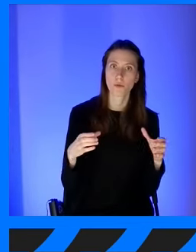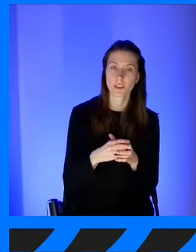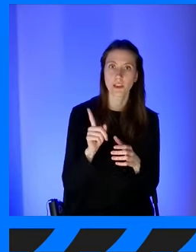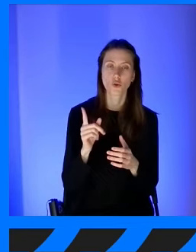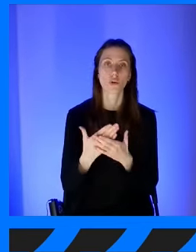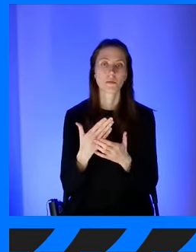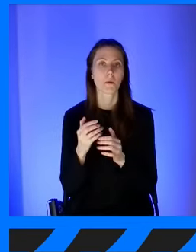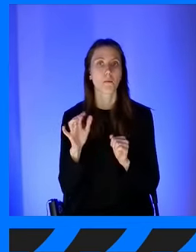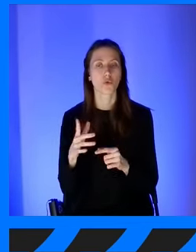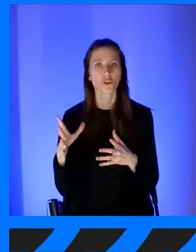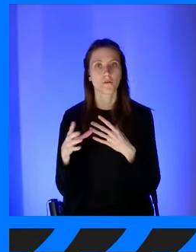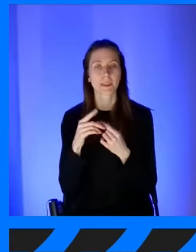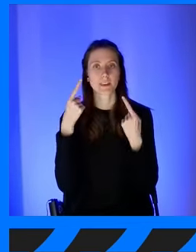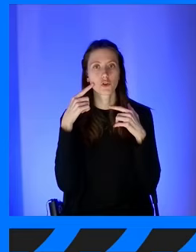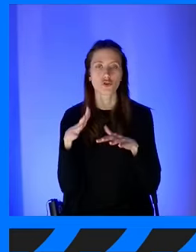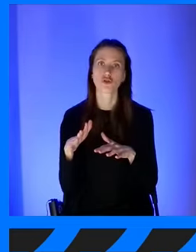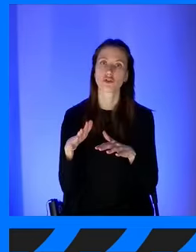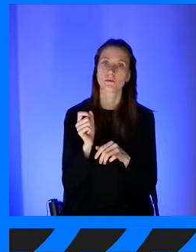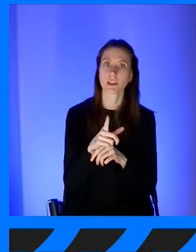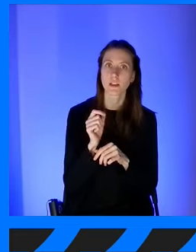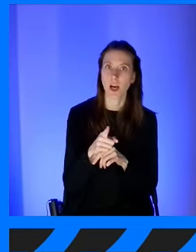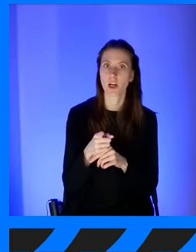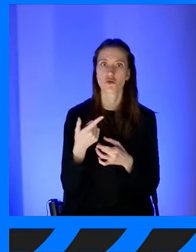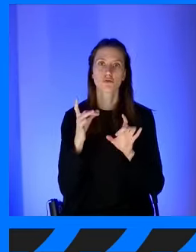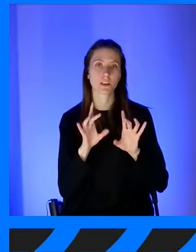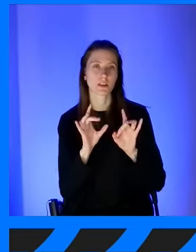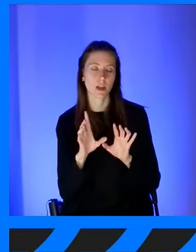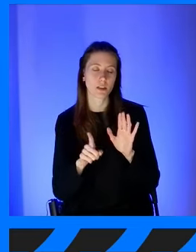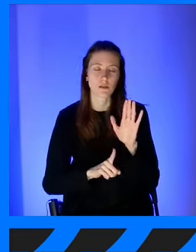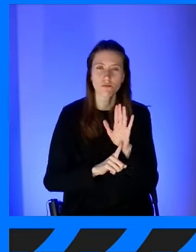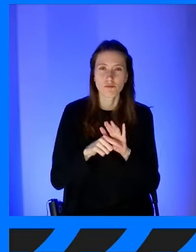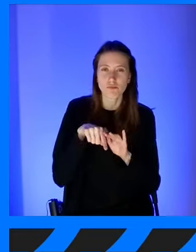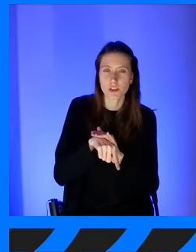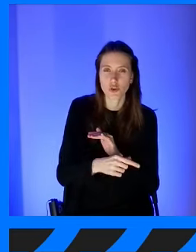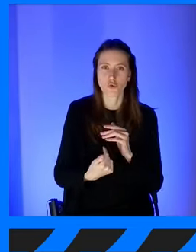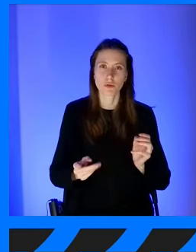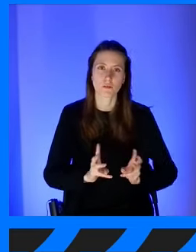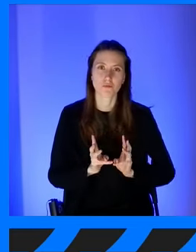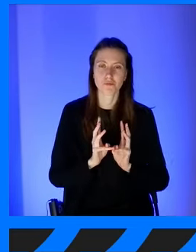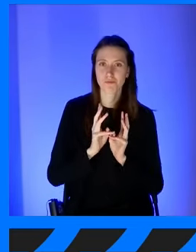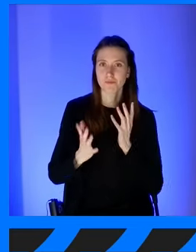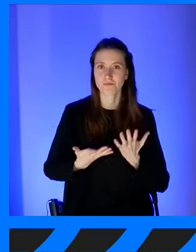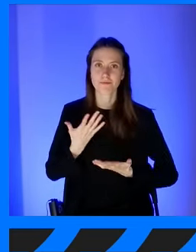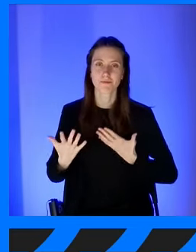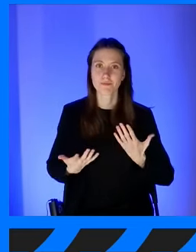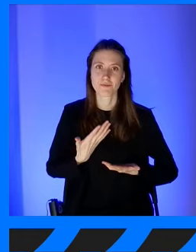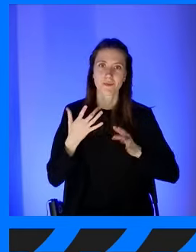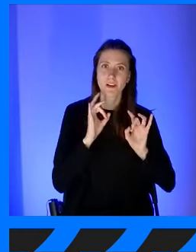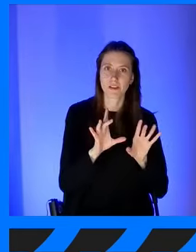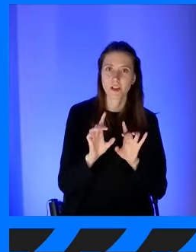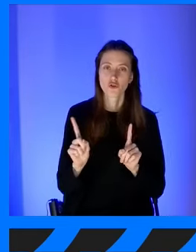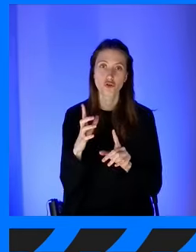какую-то задачу рассказывать про это проводить демо то есть надо прям вот изнутри как бы это всё подпитывать рассказывать чтобы все в это